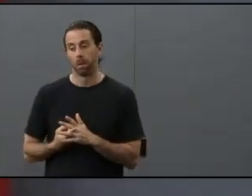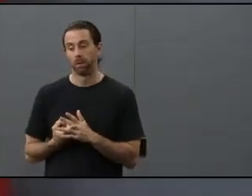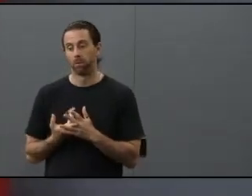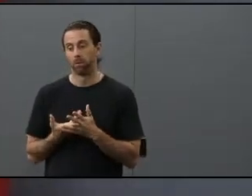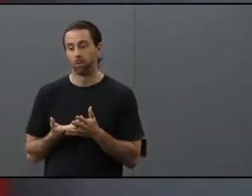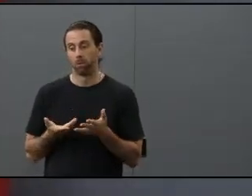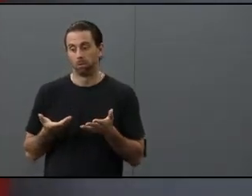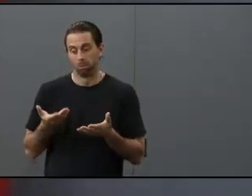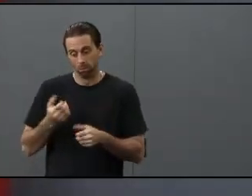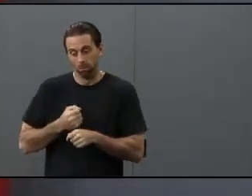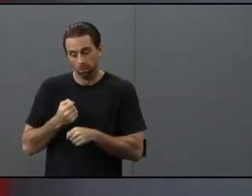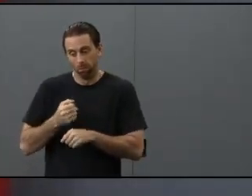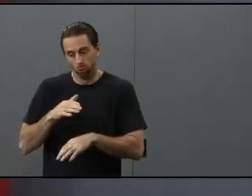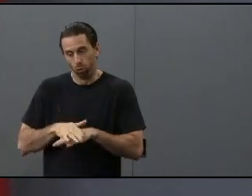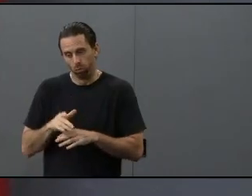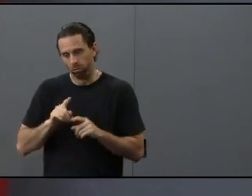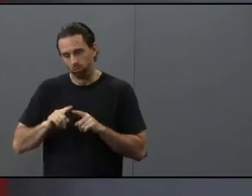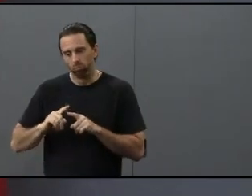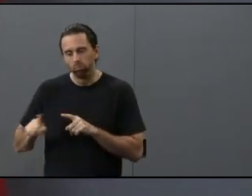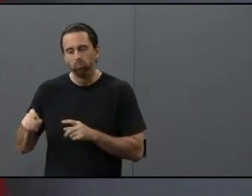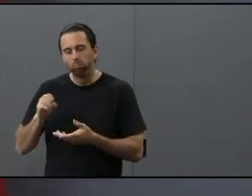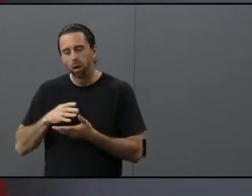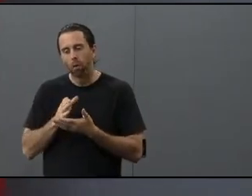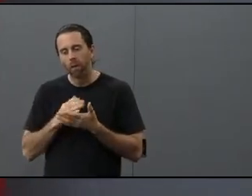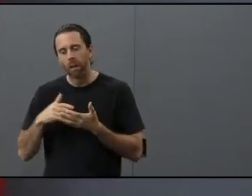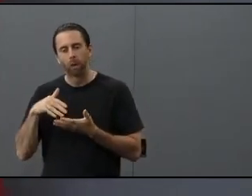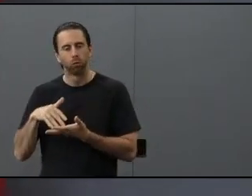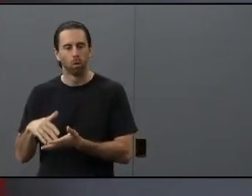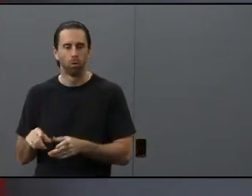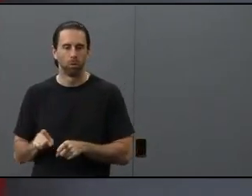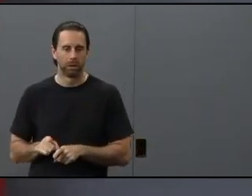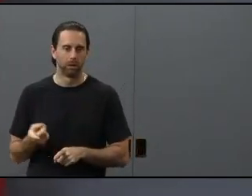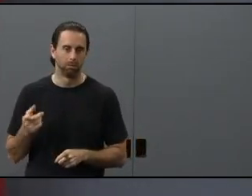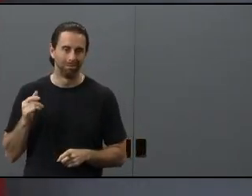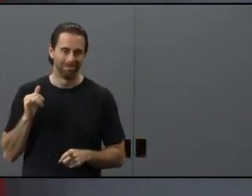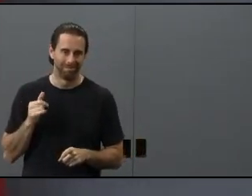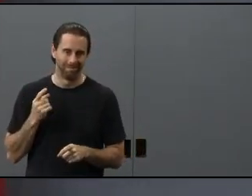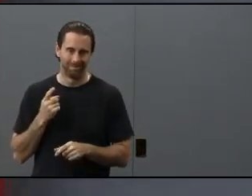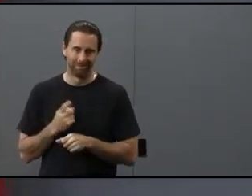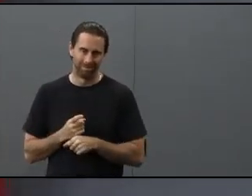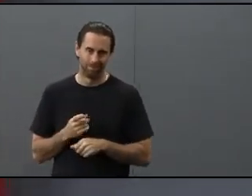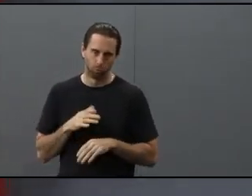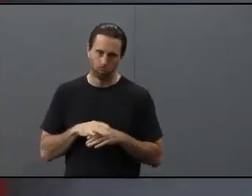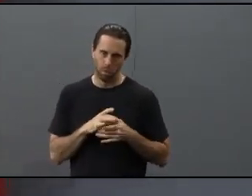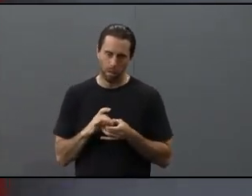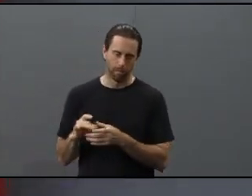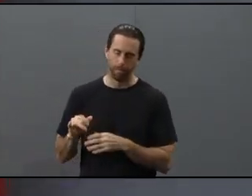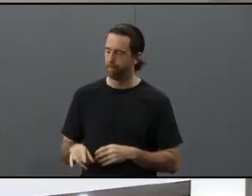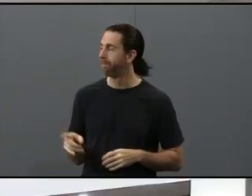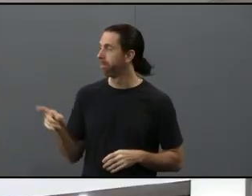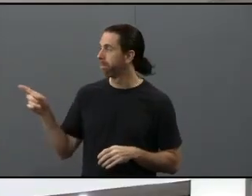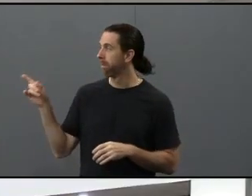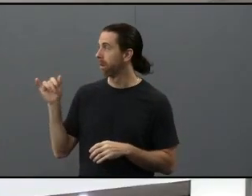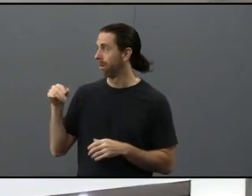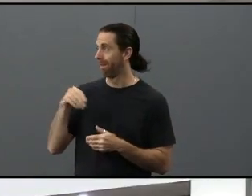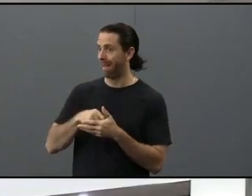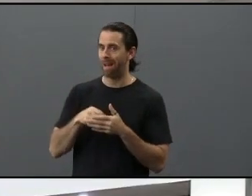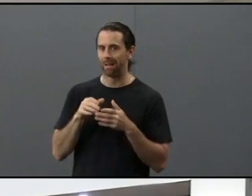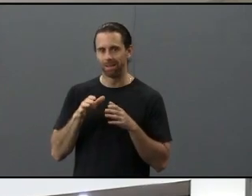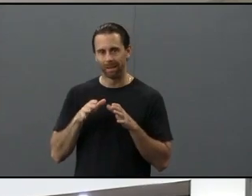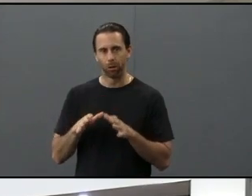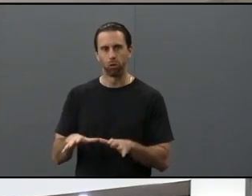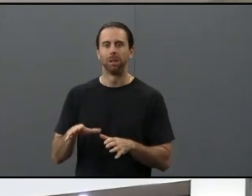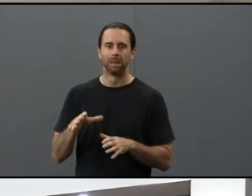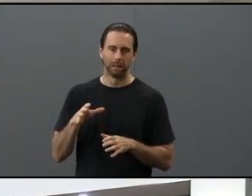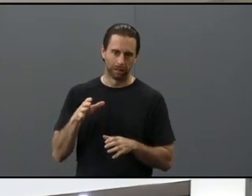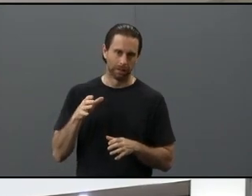suite à travailler sur les différents plans de vie et études c'est exactement ça que ça permet de faire et c'est exactement dans la stratégie financière